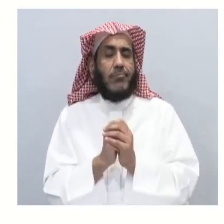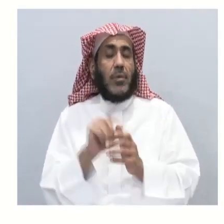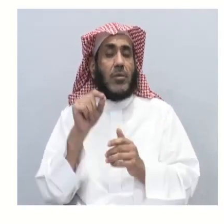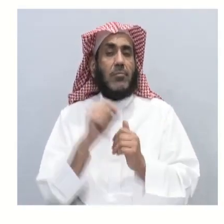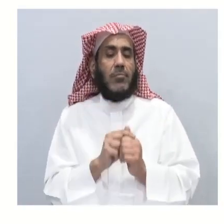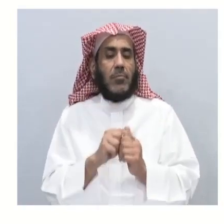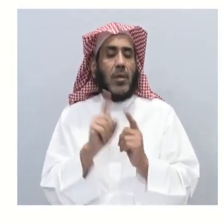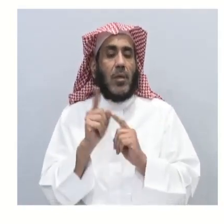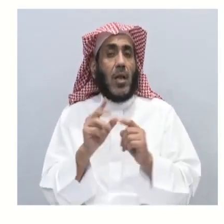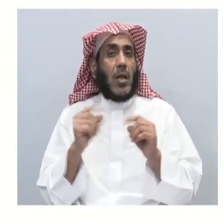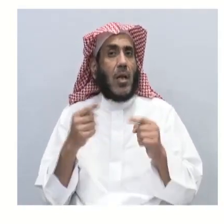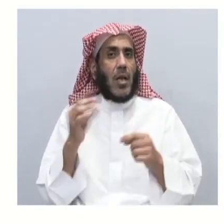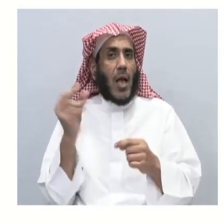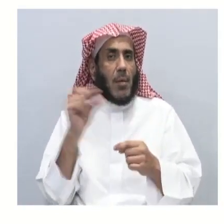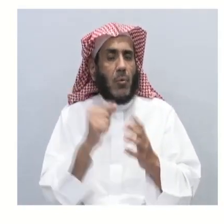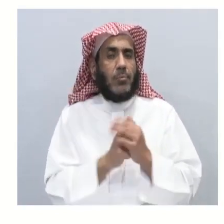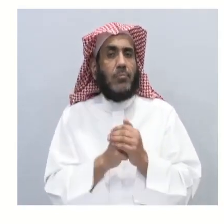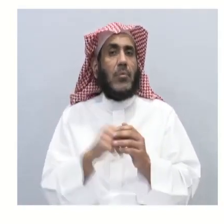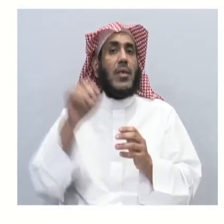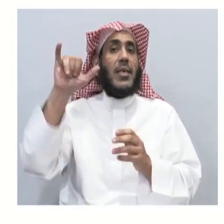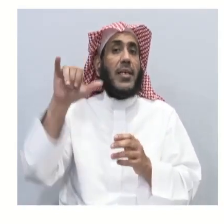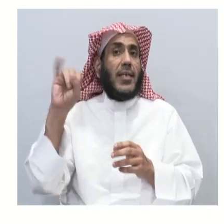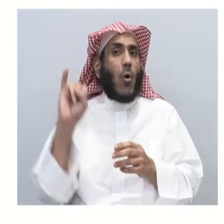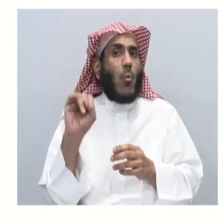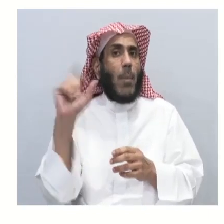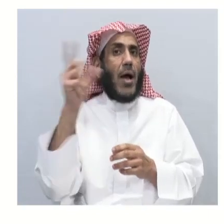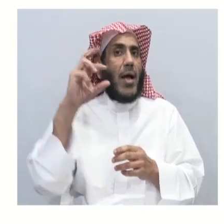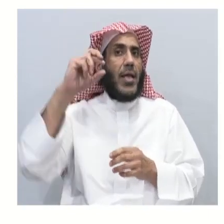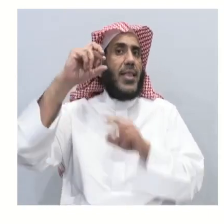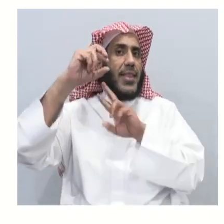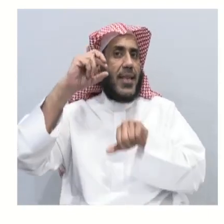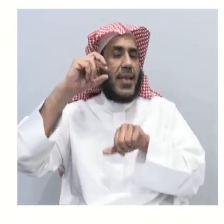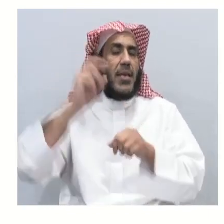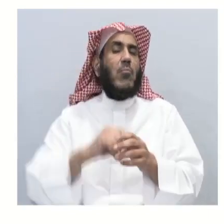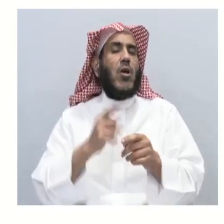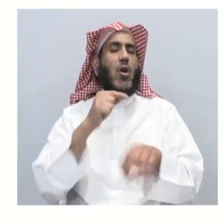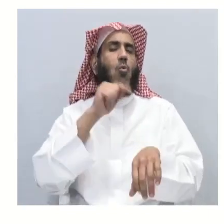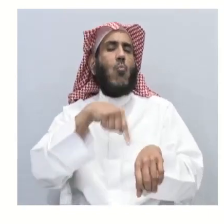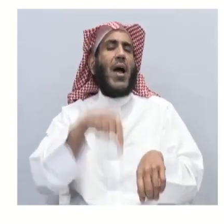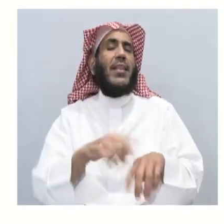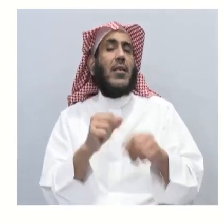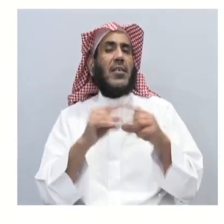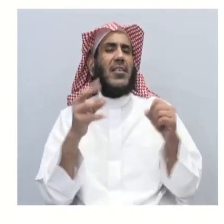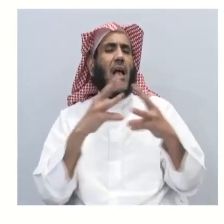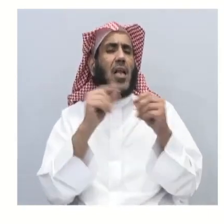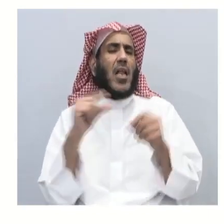أحسنتم، إذن الكلمة الموصولة خطا يومئذ. أصل هذه الكلمة أو عند تحليل هذه